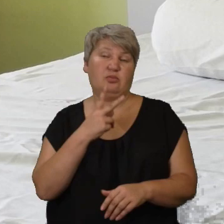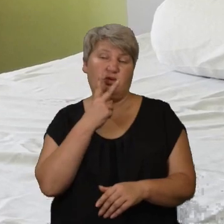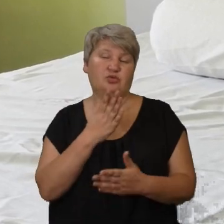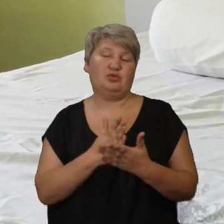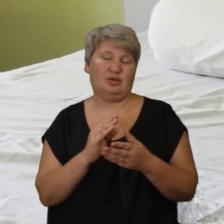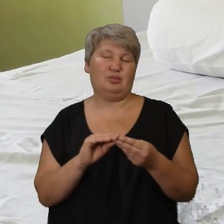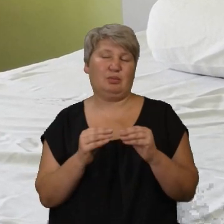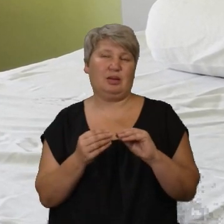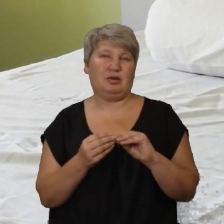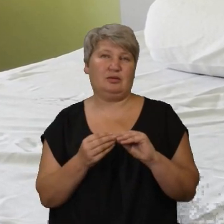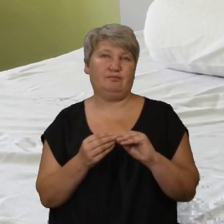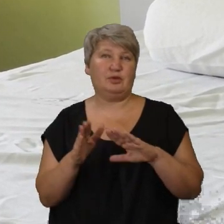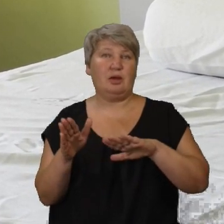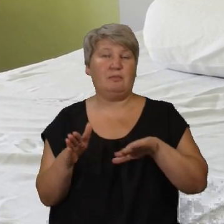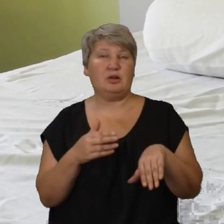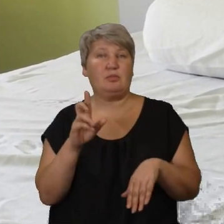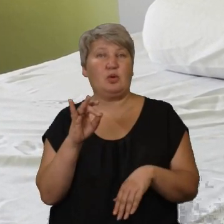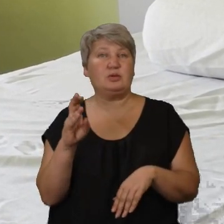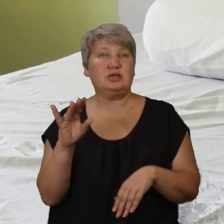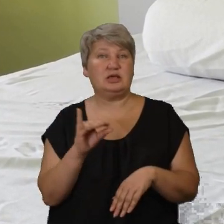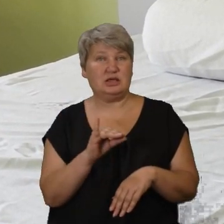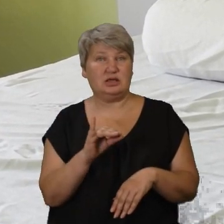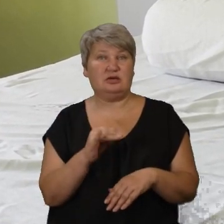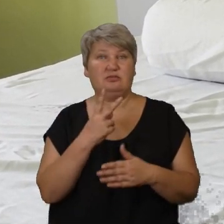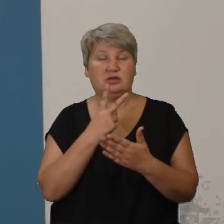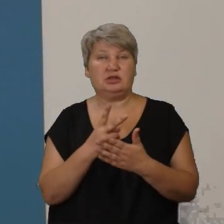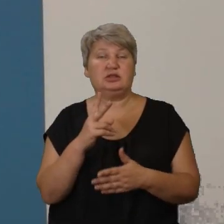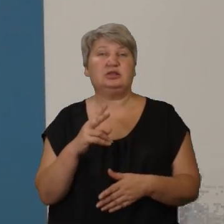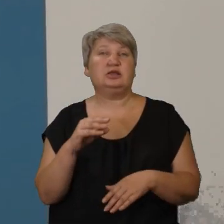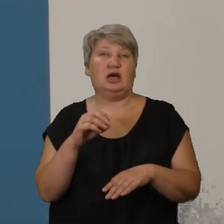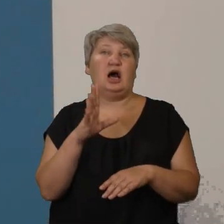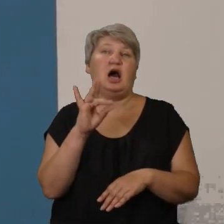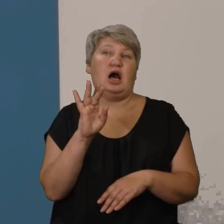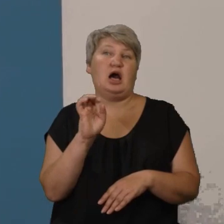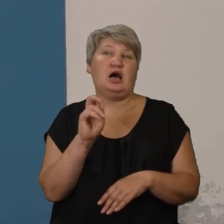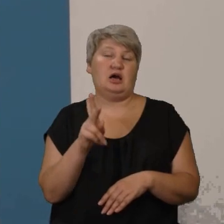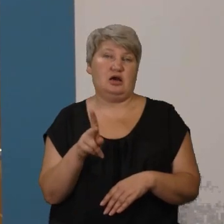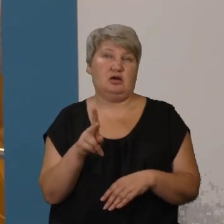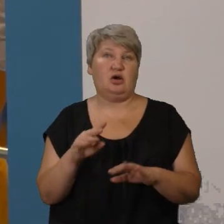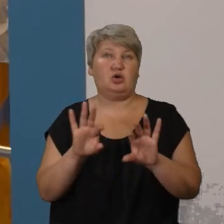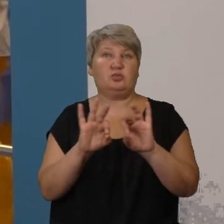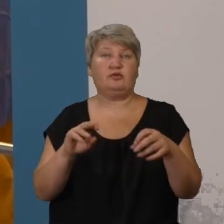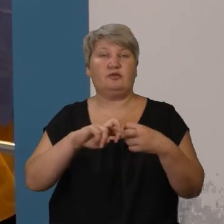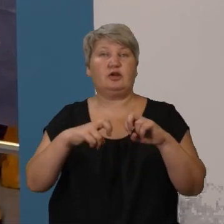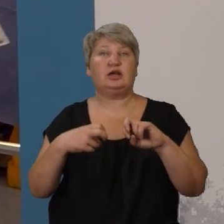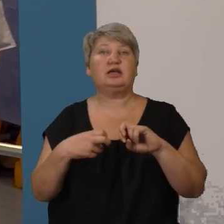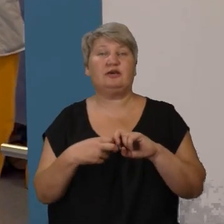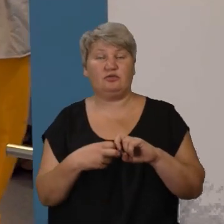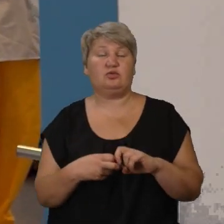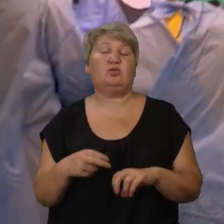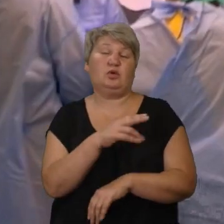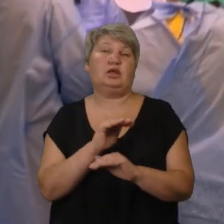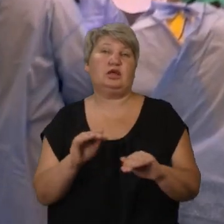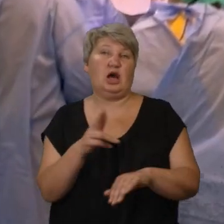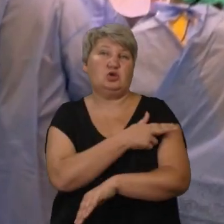після біопсії у Богдана діагностували саркому юїнга розповів лікар-онколог івано-франківської дитячої обласної клінічної